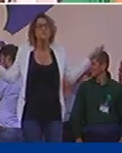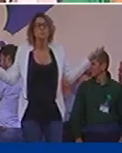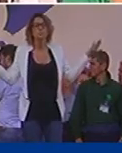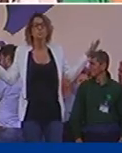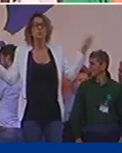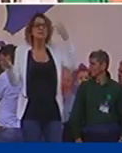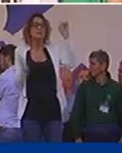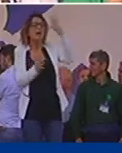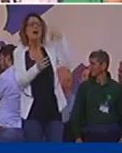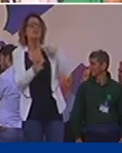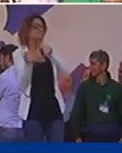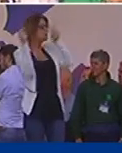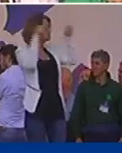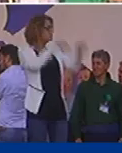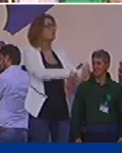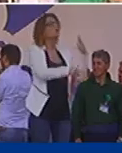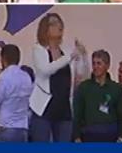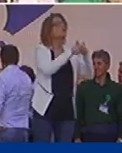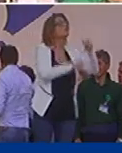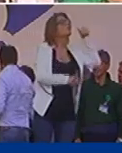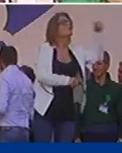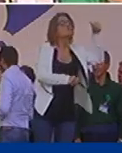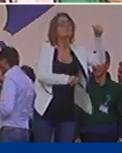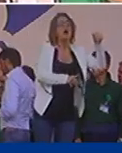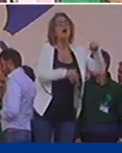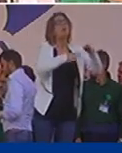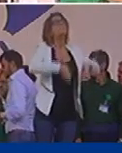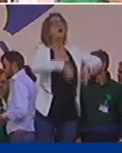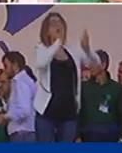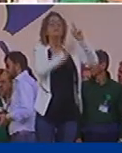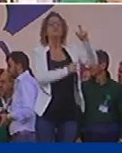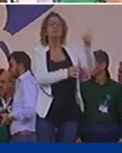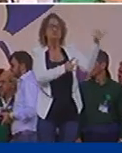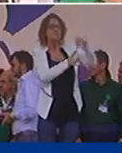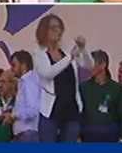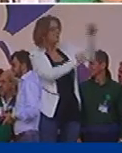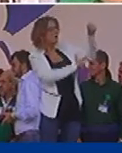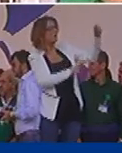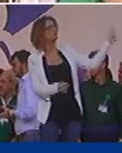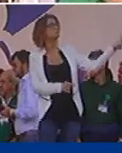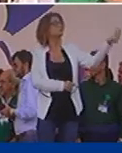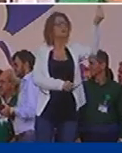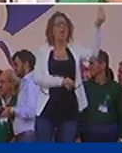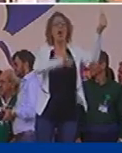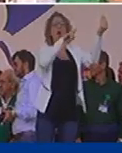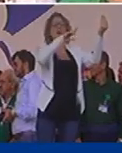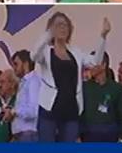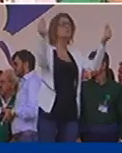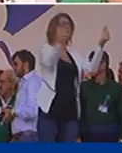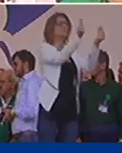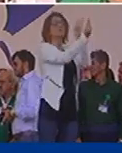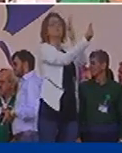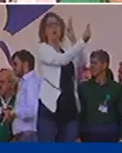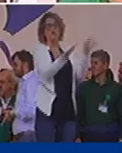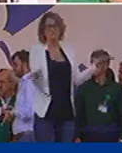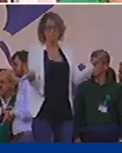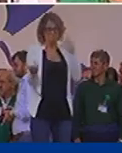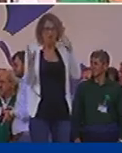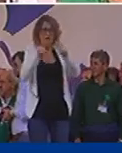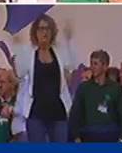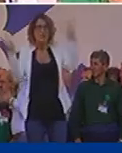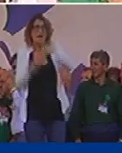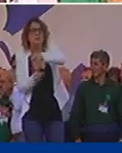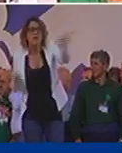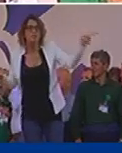Se noi andiamo a Roma a citofonare a Palazzo Chisi domani troviamo Renzi e Laboschi. Ma vi rendete